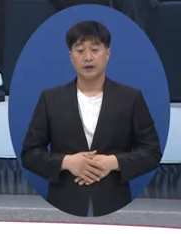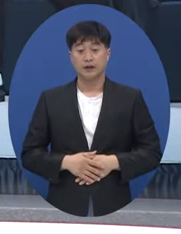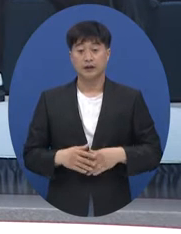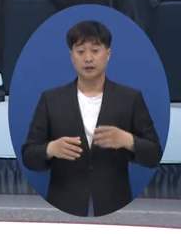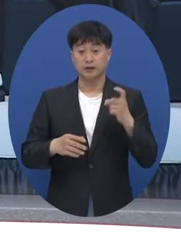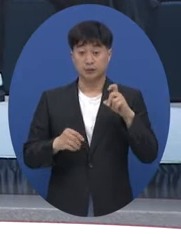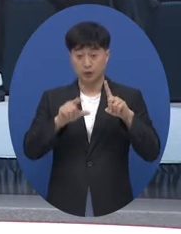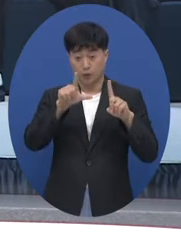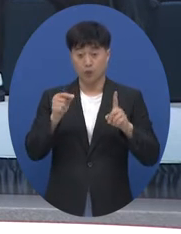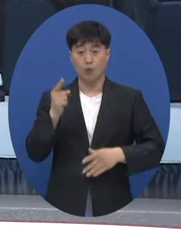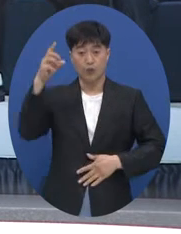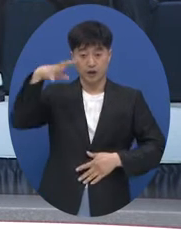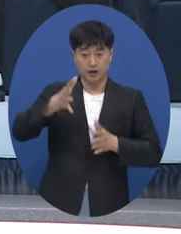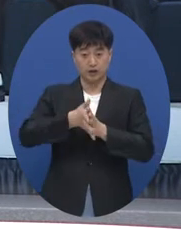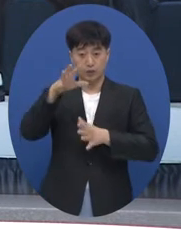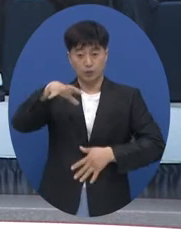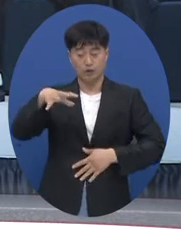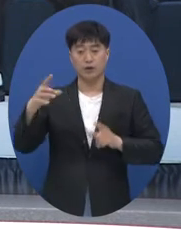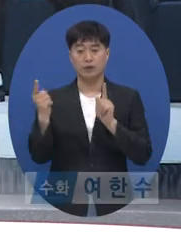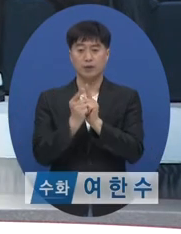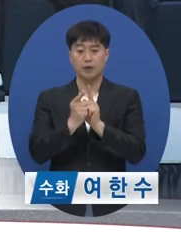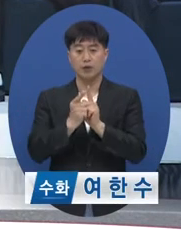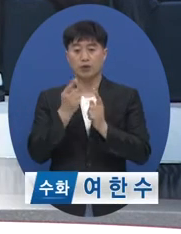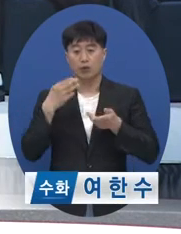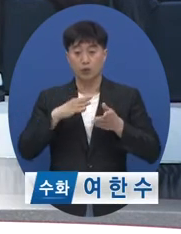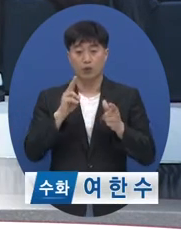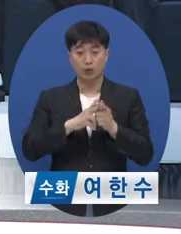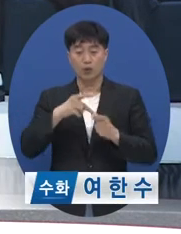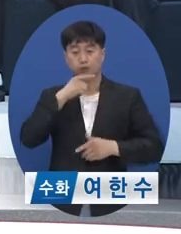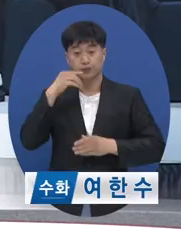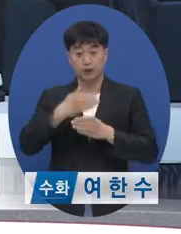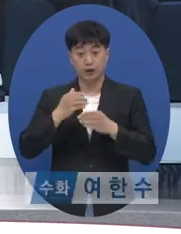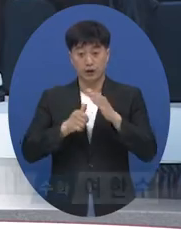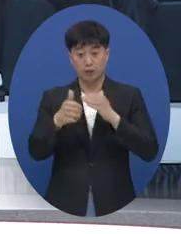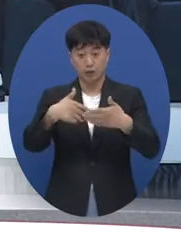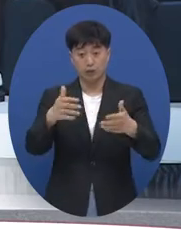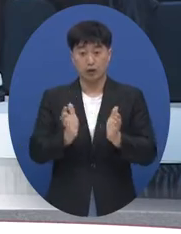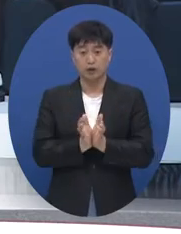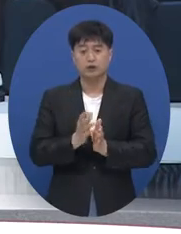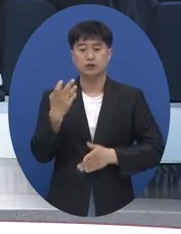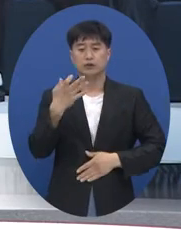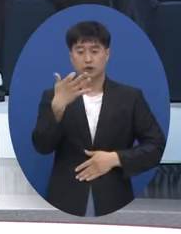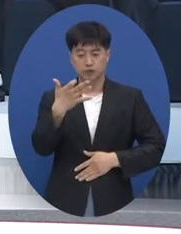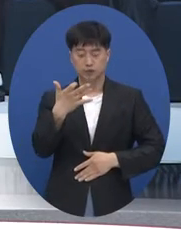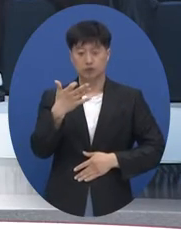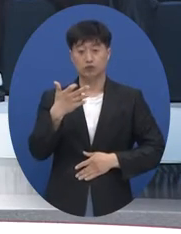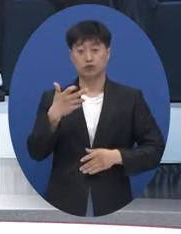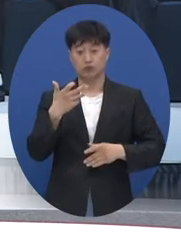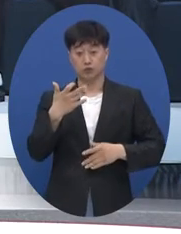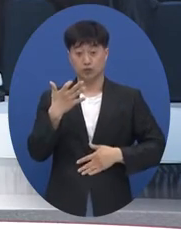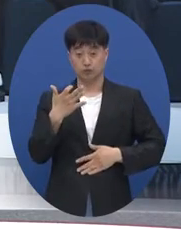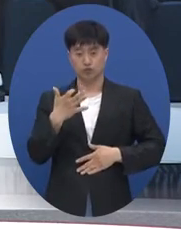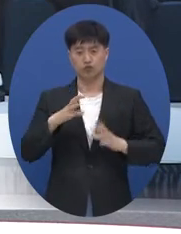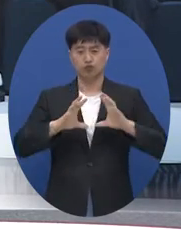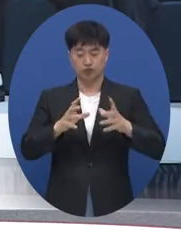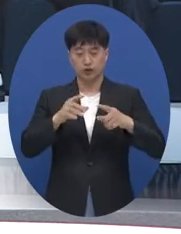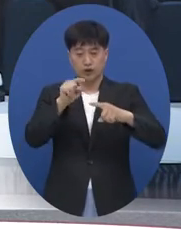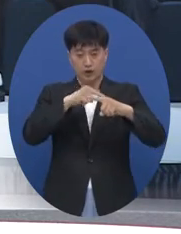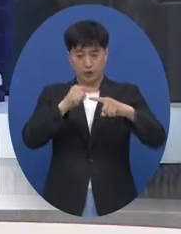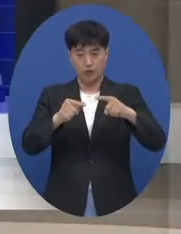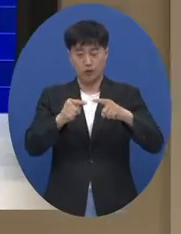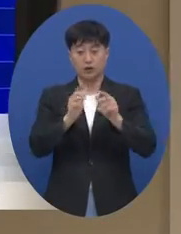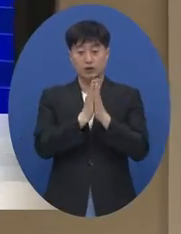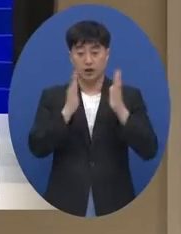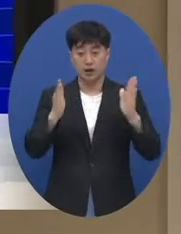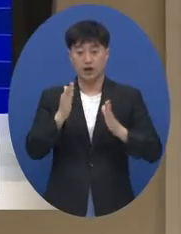신앙의 11월 고양시에서 만났던 경기도와 북측 대표단이 2019 아시아 태평양의 평화와 번영을 위한 국제대회가 열리는